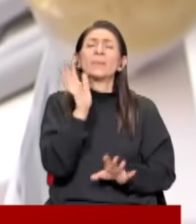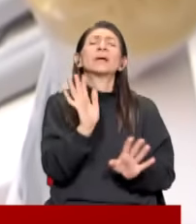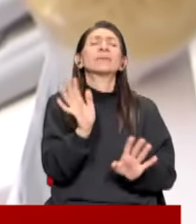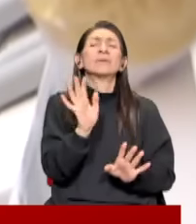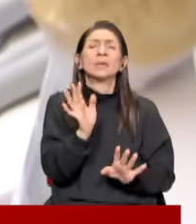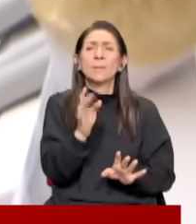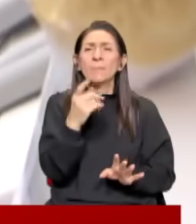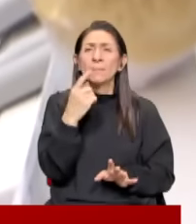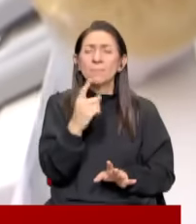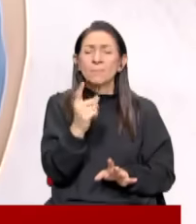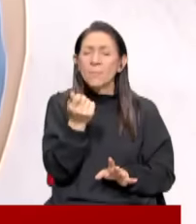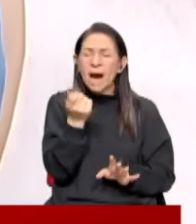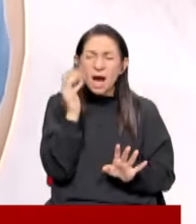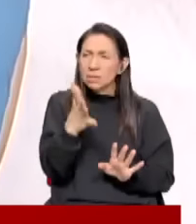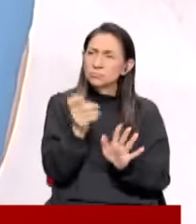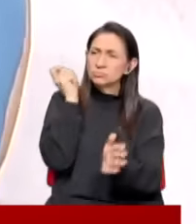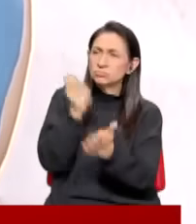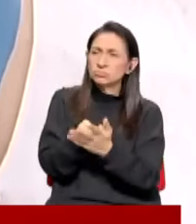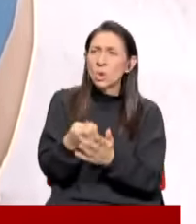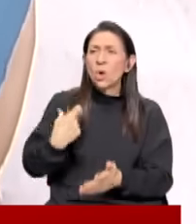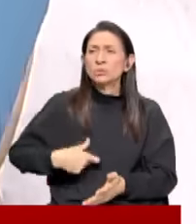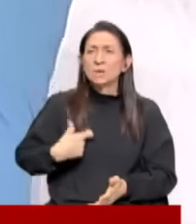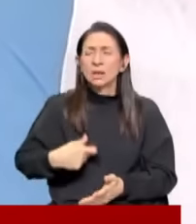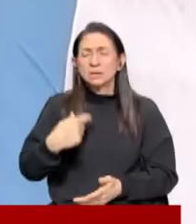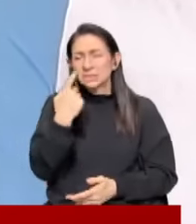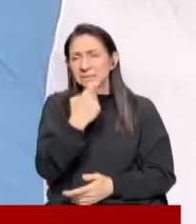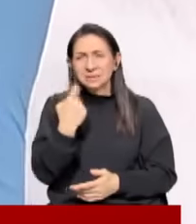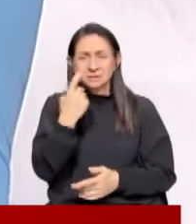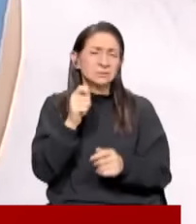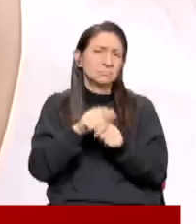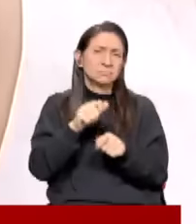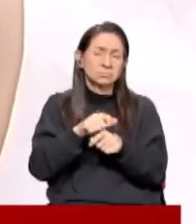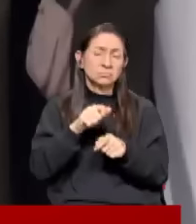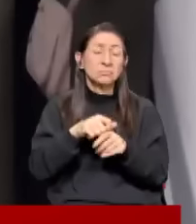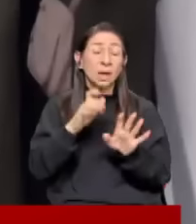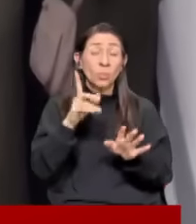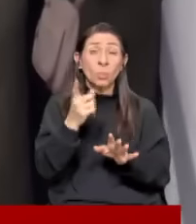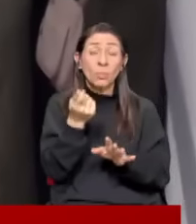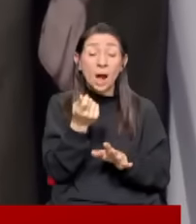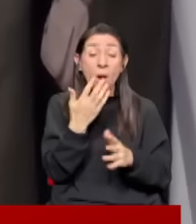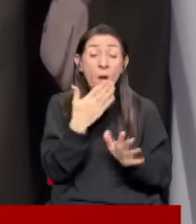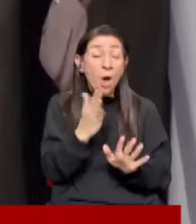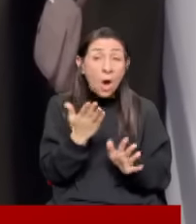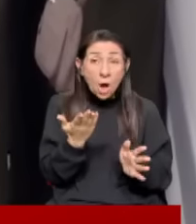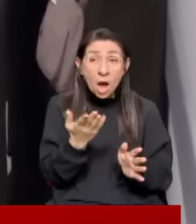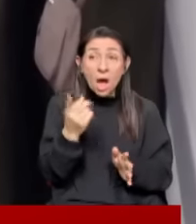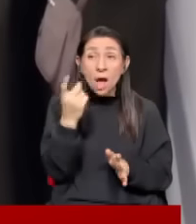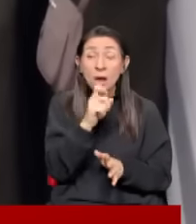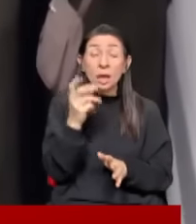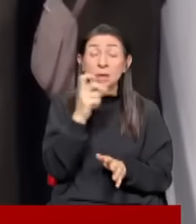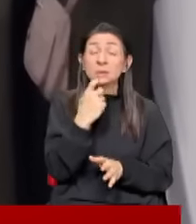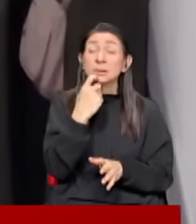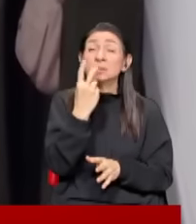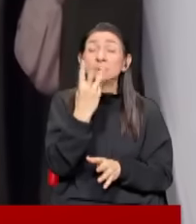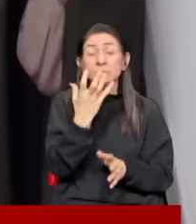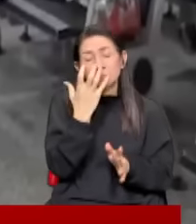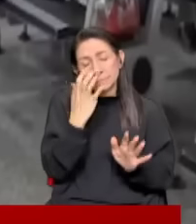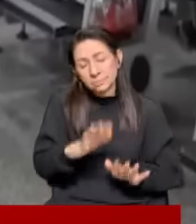yerine binlerce lira verip özelde yaptırıyorlar tedavilerini. Ama bu gücü olmayanlar aylarca,